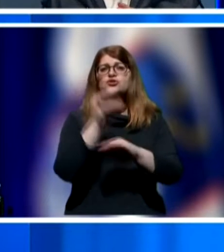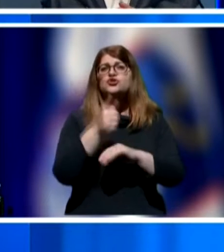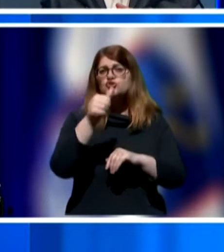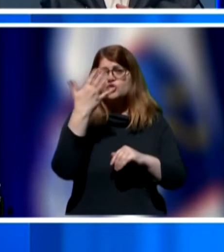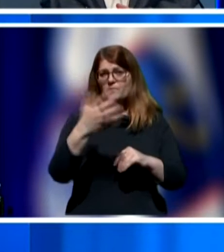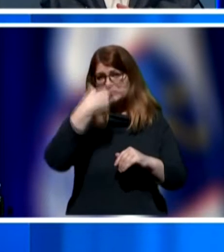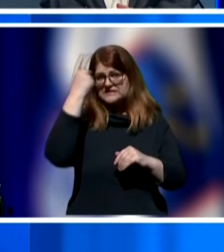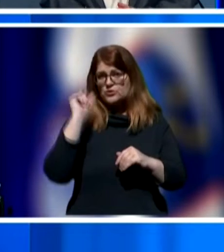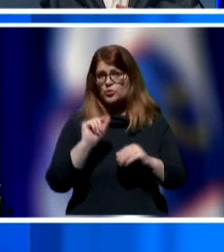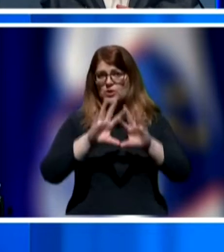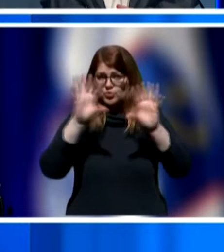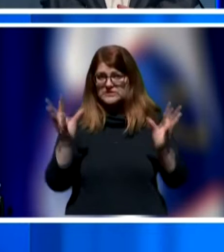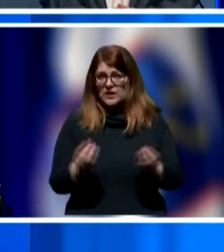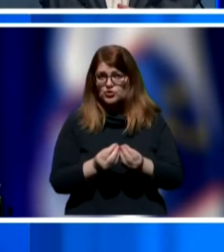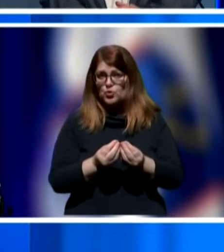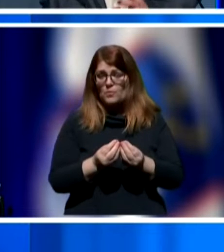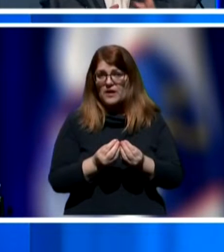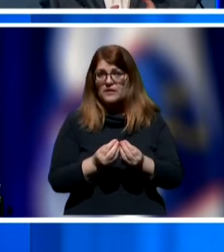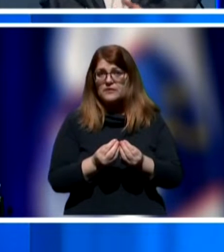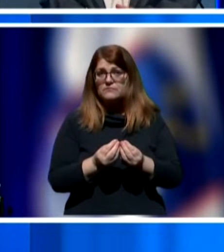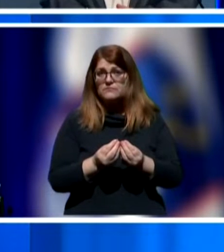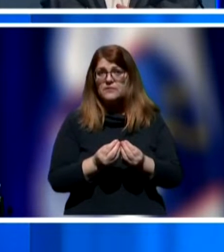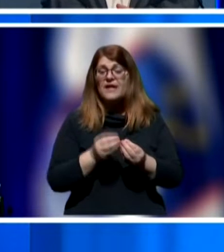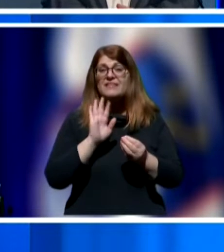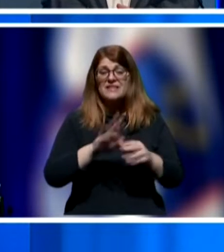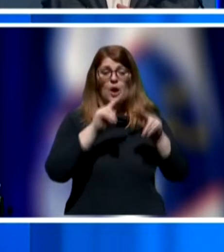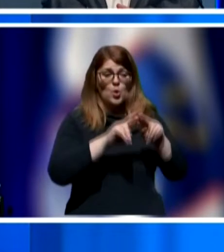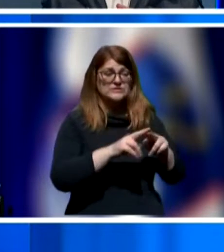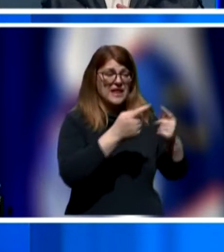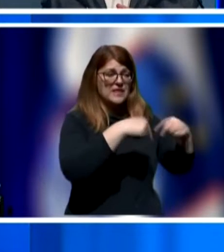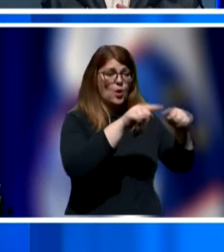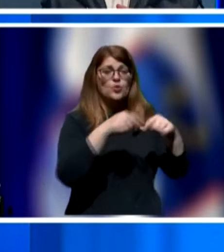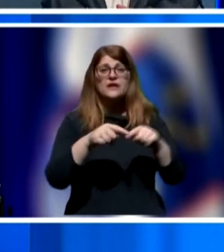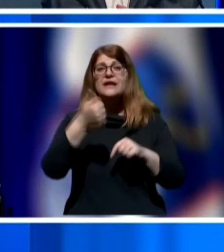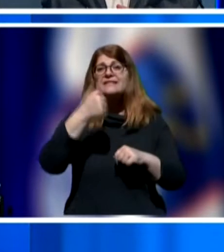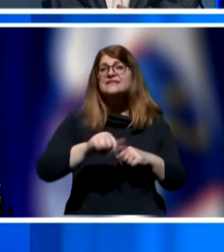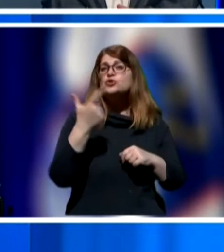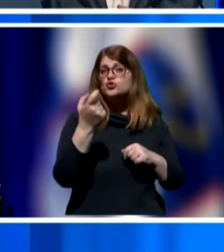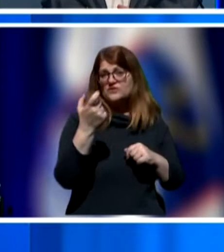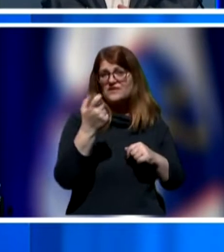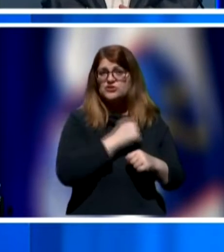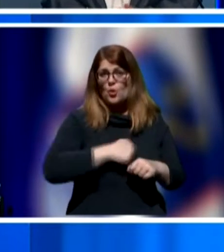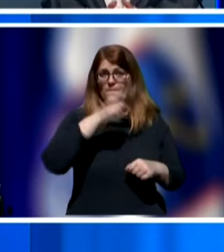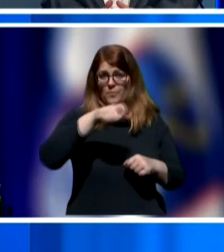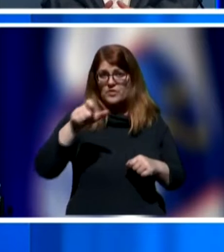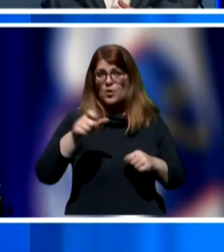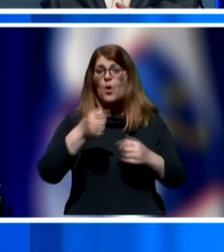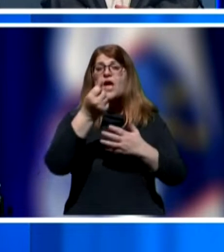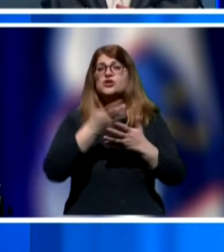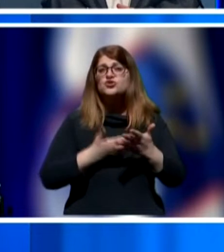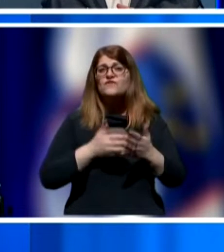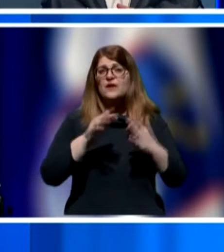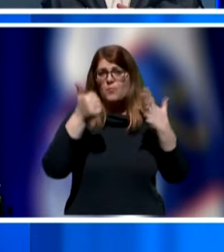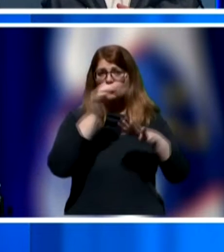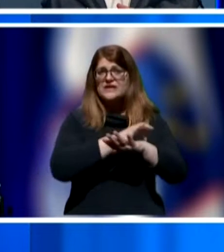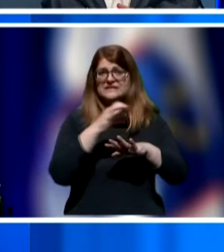150 ljudi vsega skupaj bolnikov, na ostalih oddelkih 1200 bolnikov. Številke po šestih